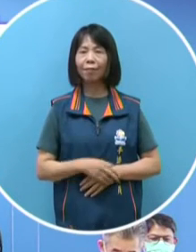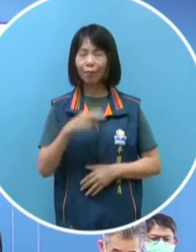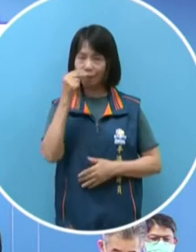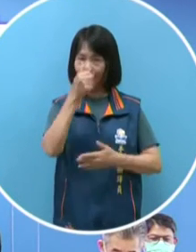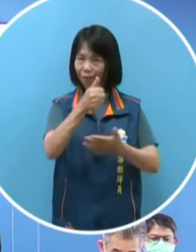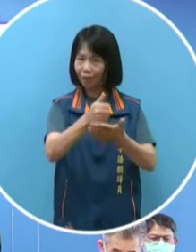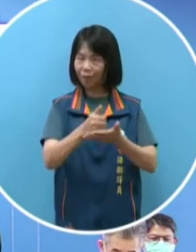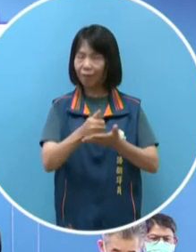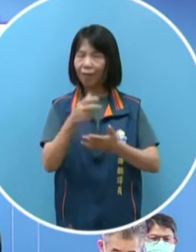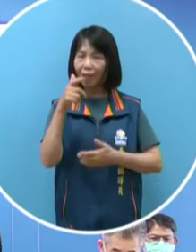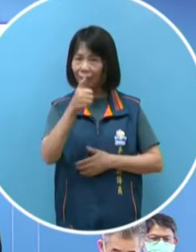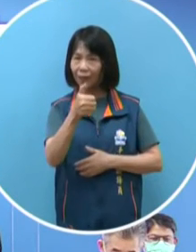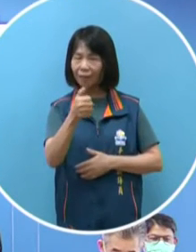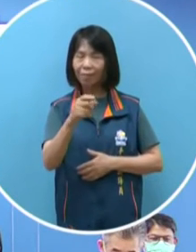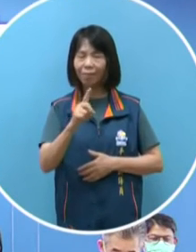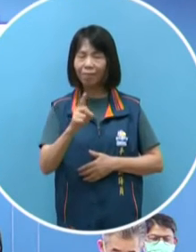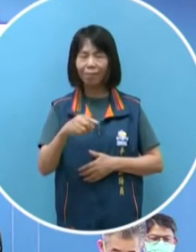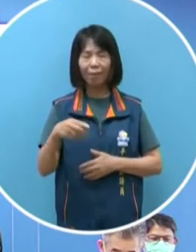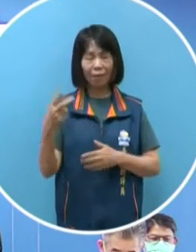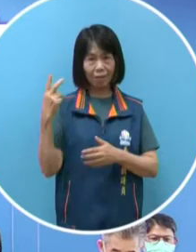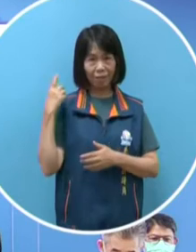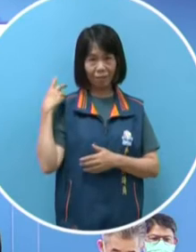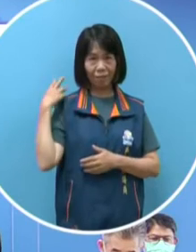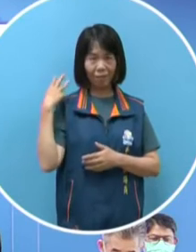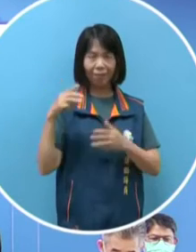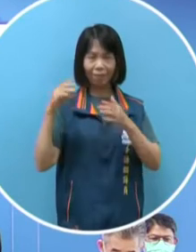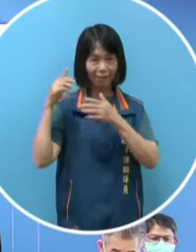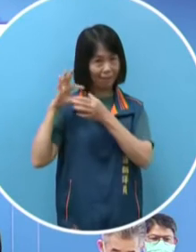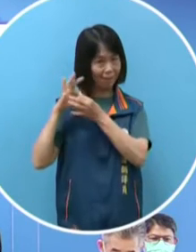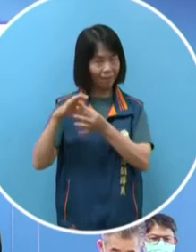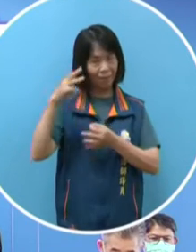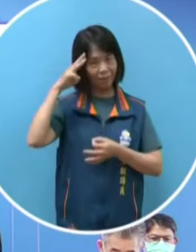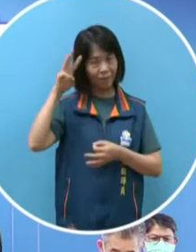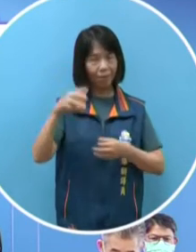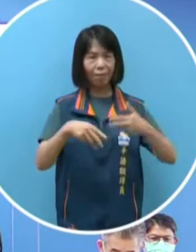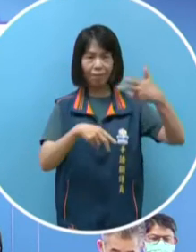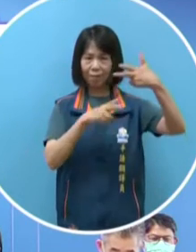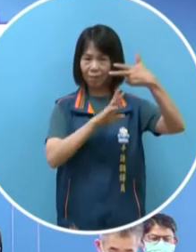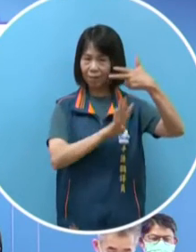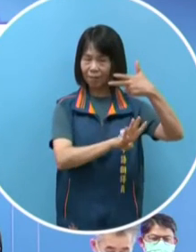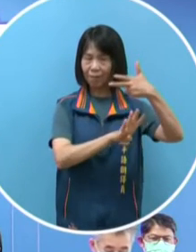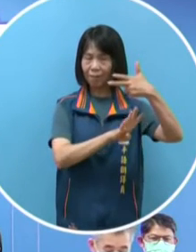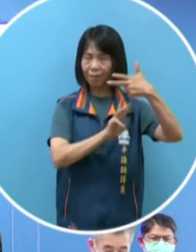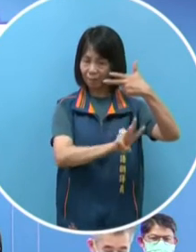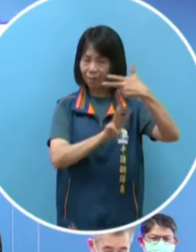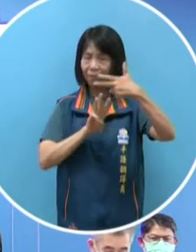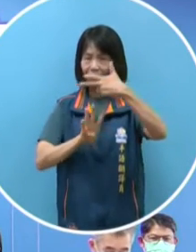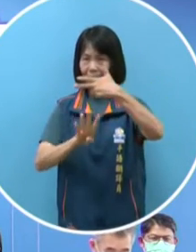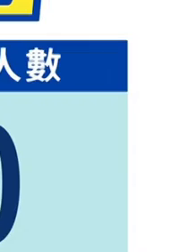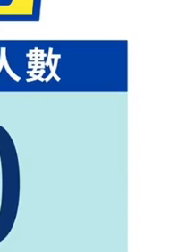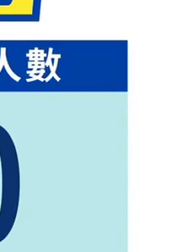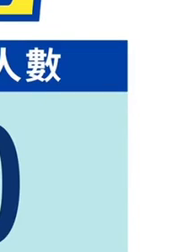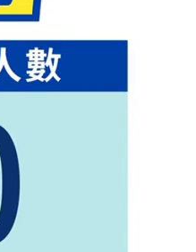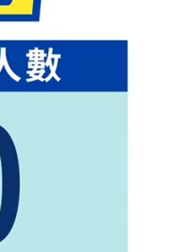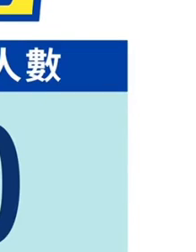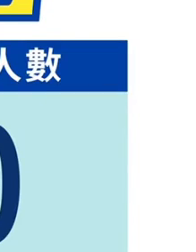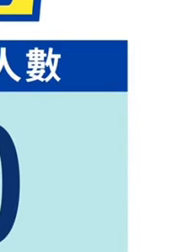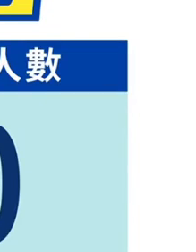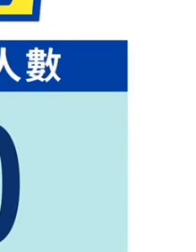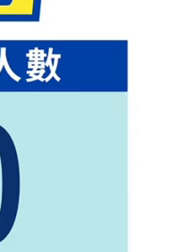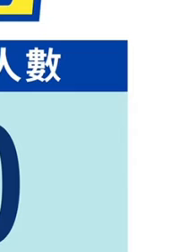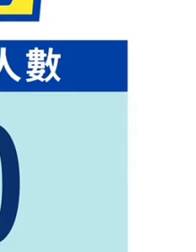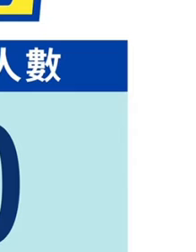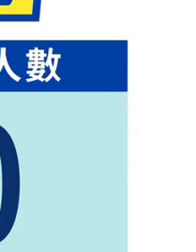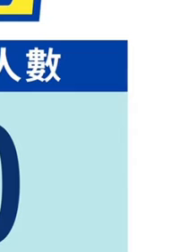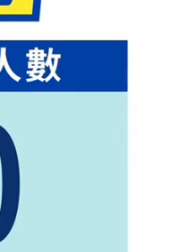午三点，县长许正卫、秘书长张义华、卫生局长朱家祥、警察局长蔡丁贤在花莲县